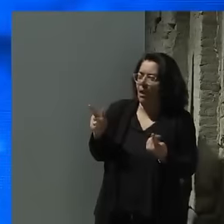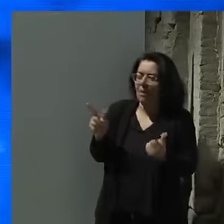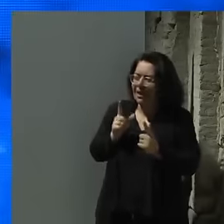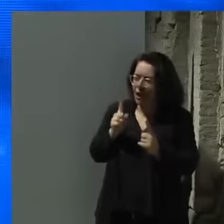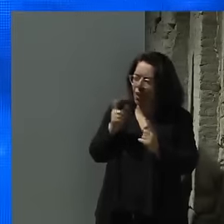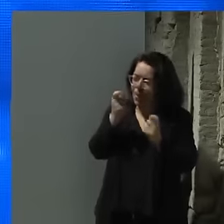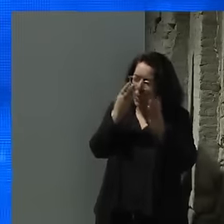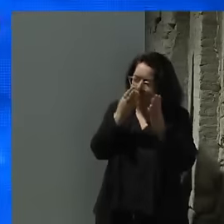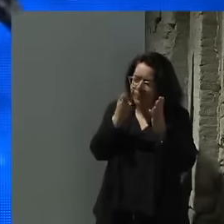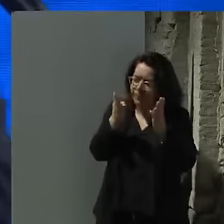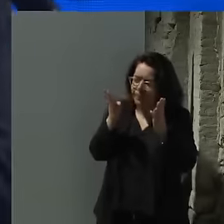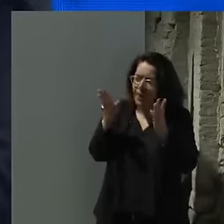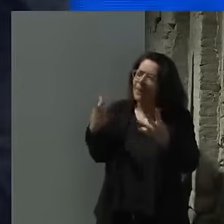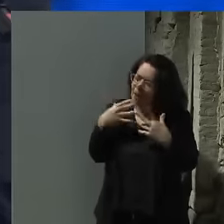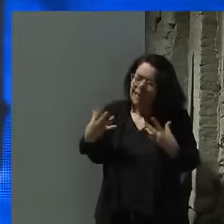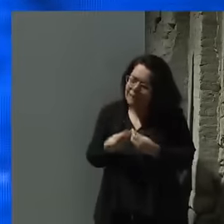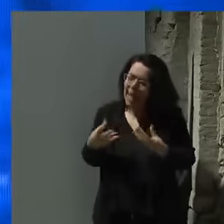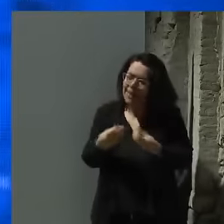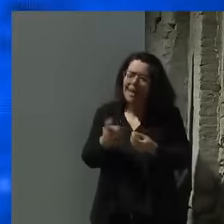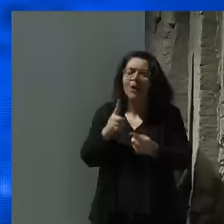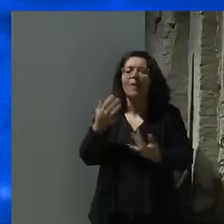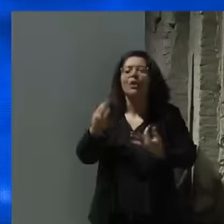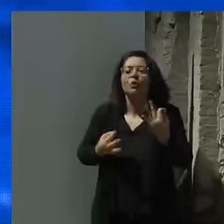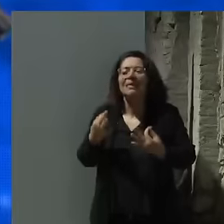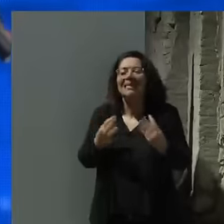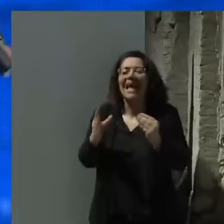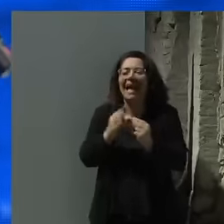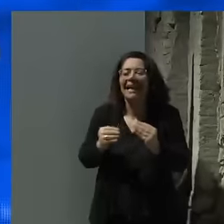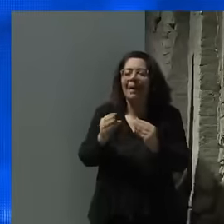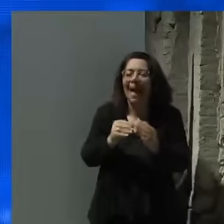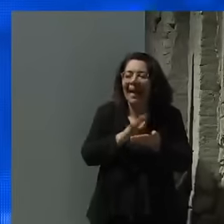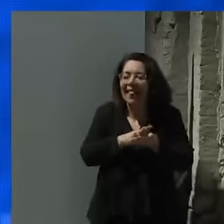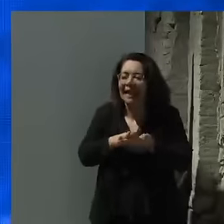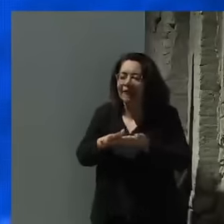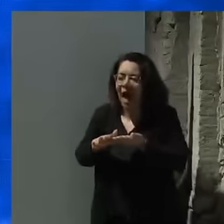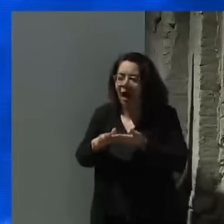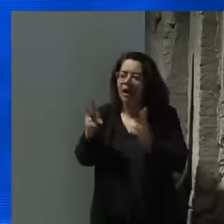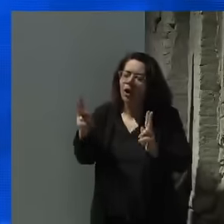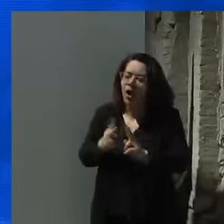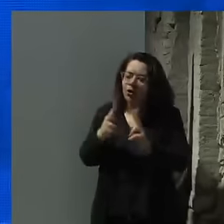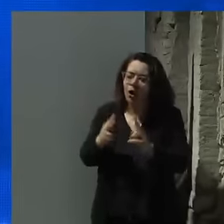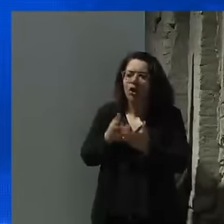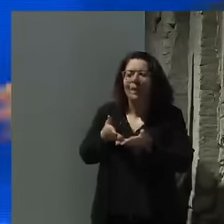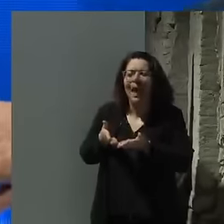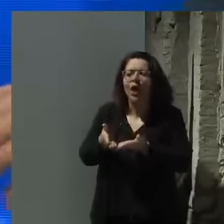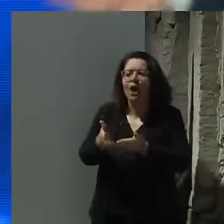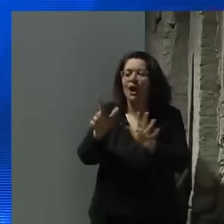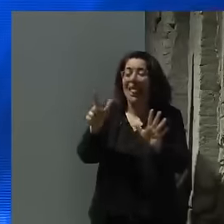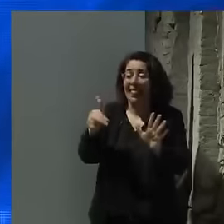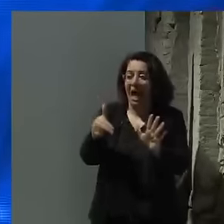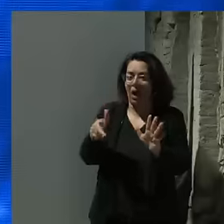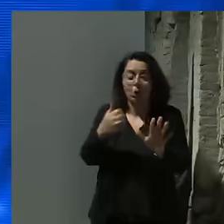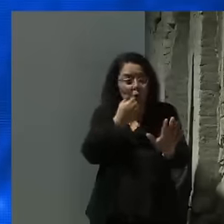di giustizia riparativa, di incontro, che è durato 7 anni. E... scusami un attimo, posso